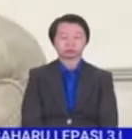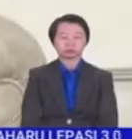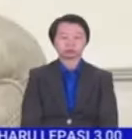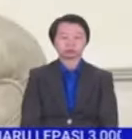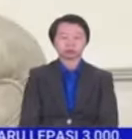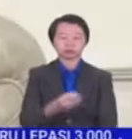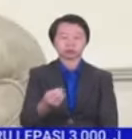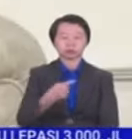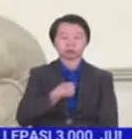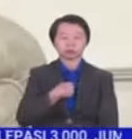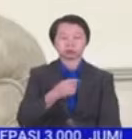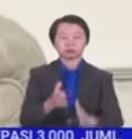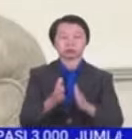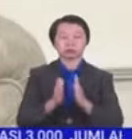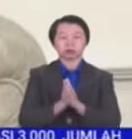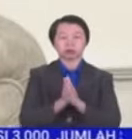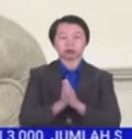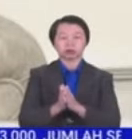Dan saya menyeru